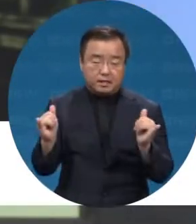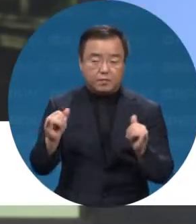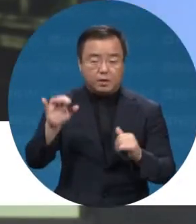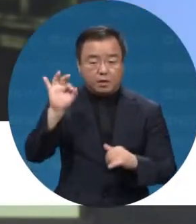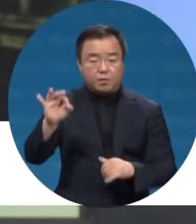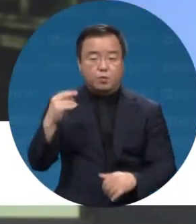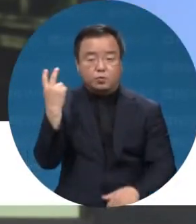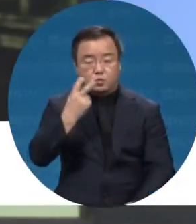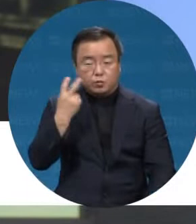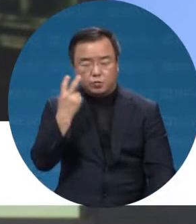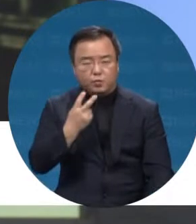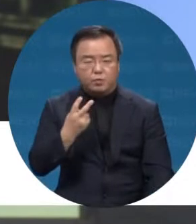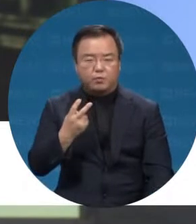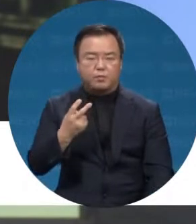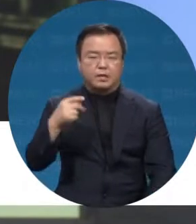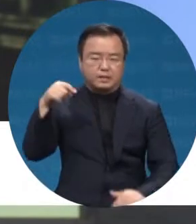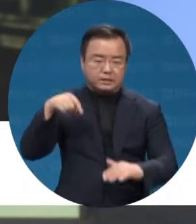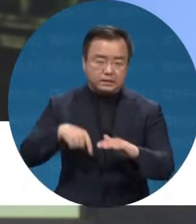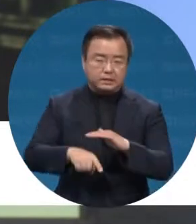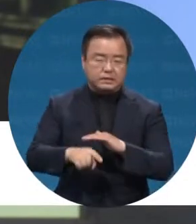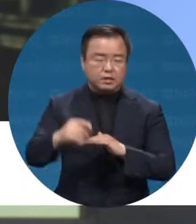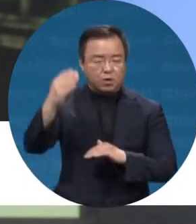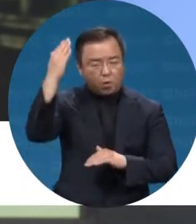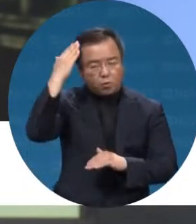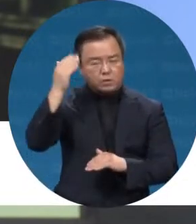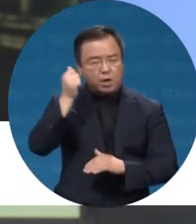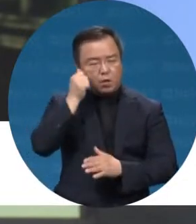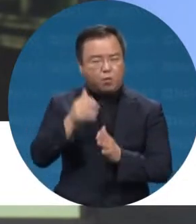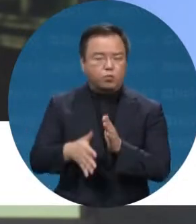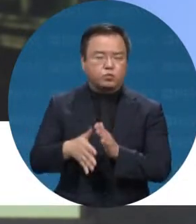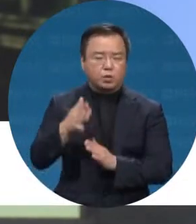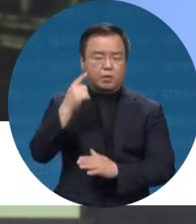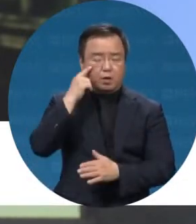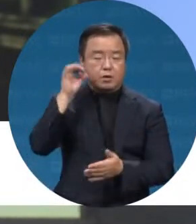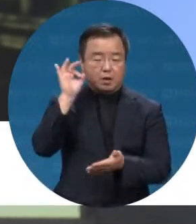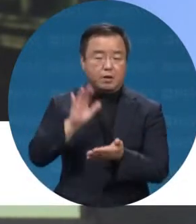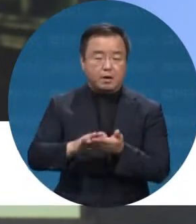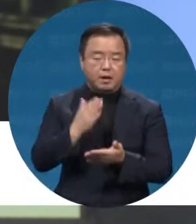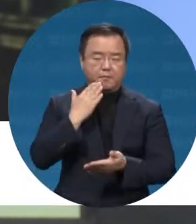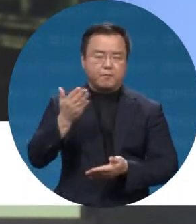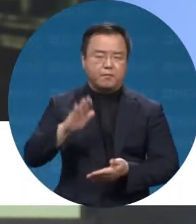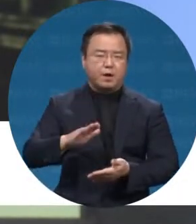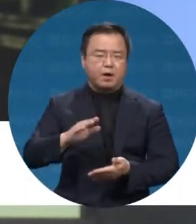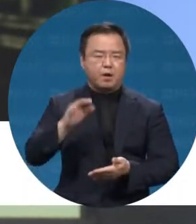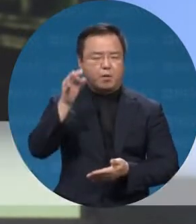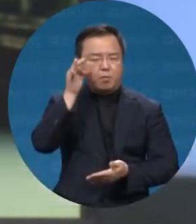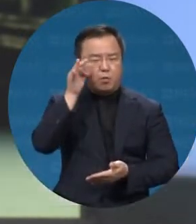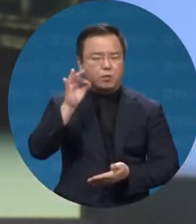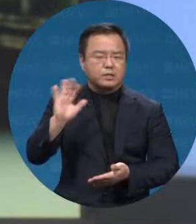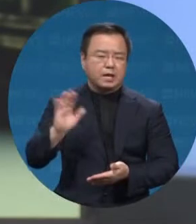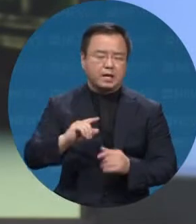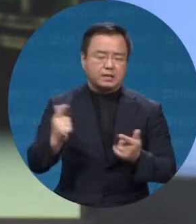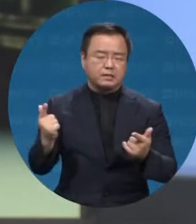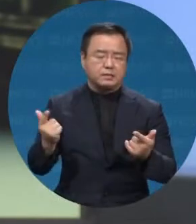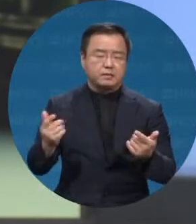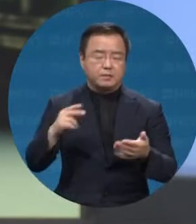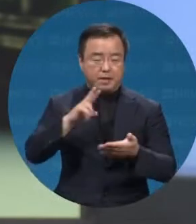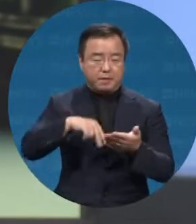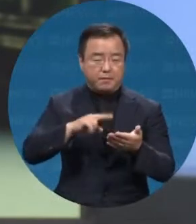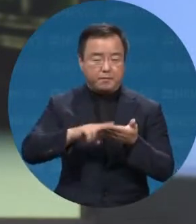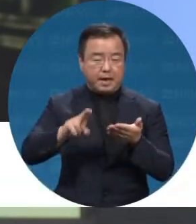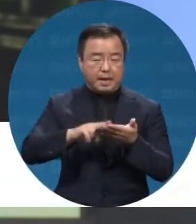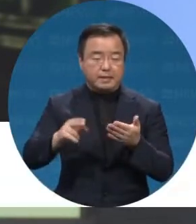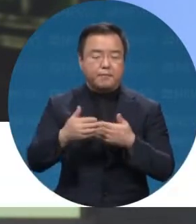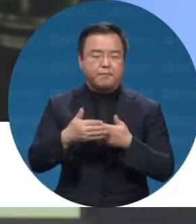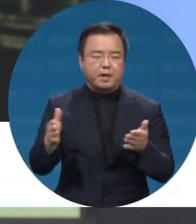그 지옥권은 그래도 눈으로 보인다면 더 보이지 않는 만화방 찜질방 그리고 일터의 일부 공간에서 사시는 분들도